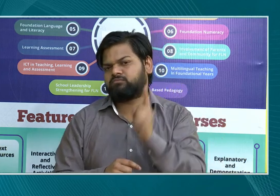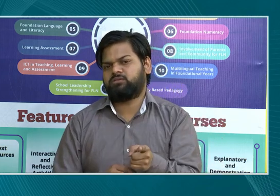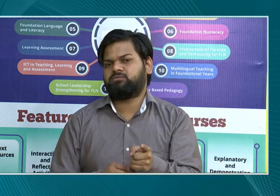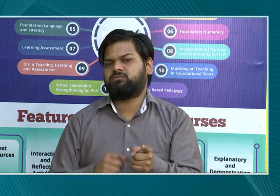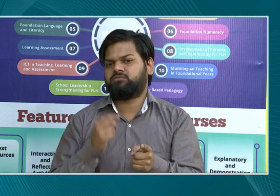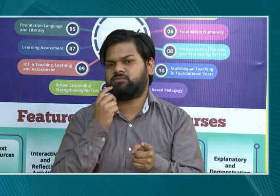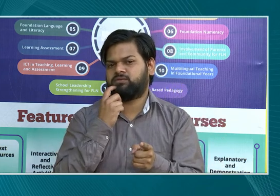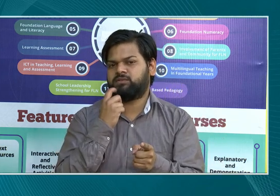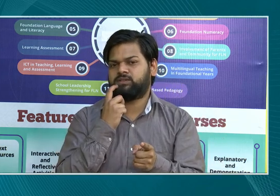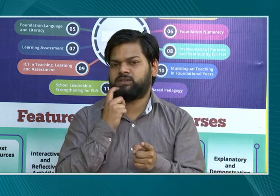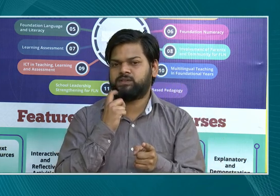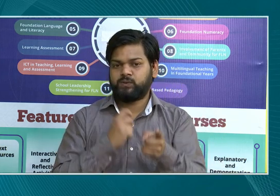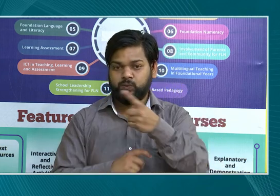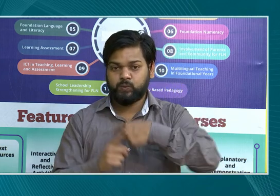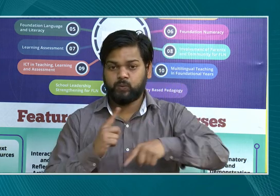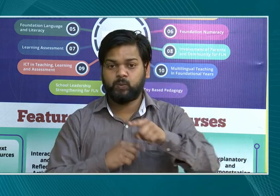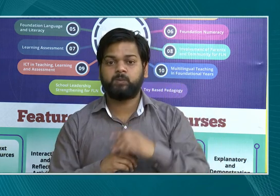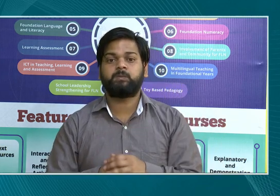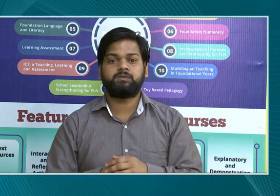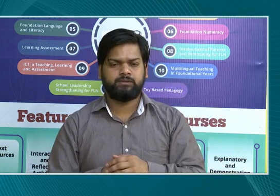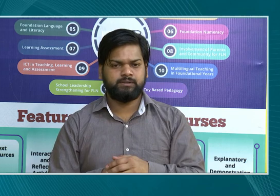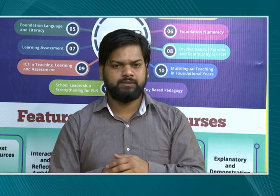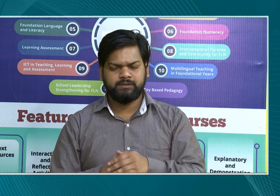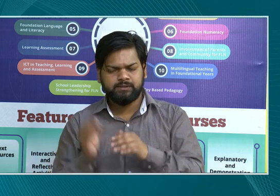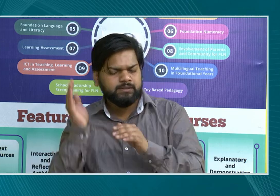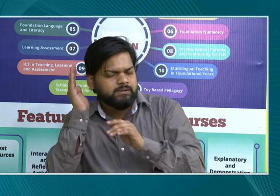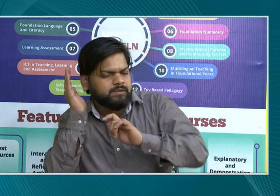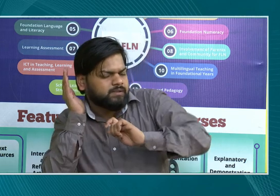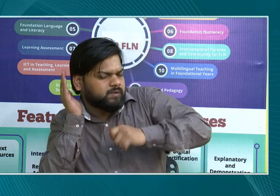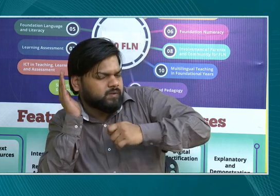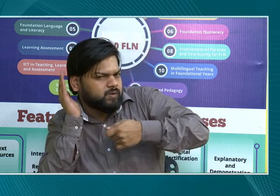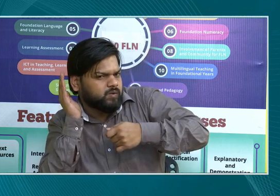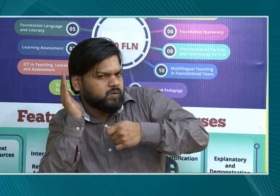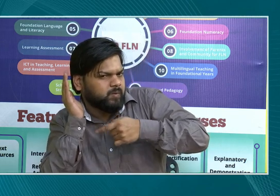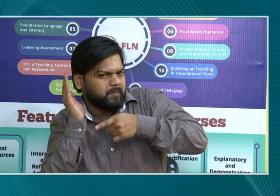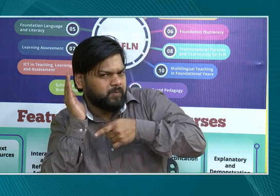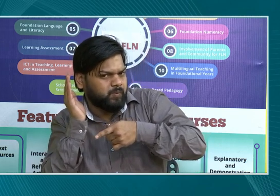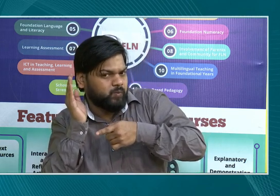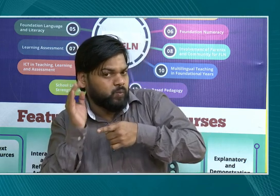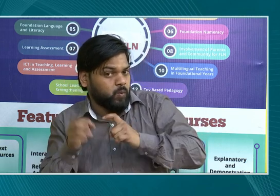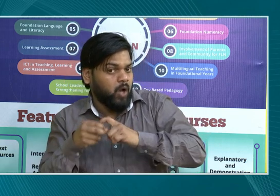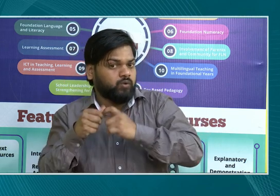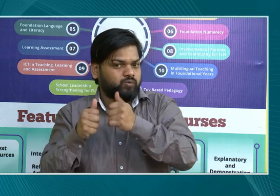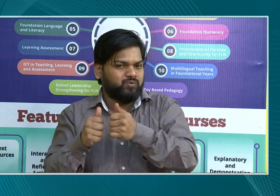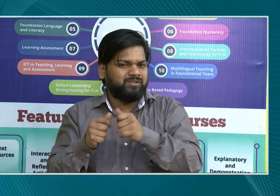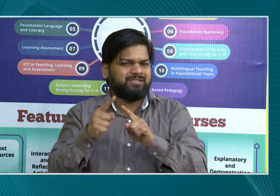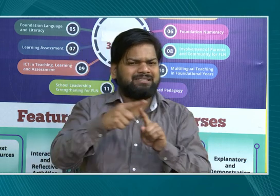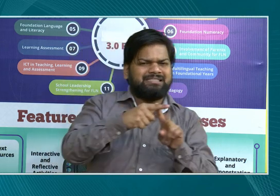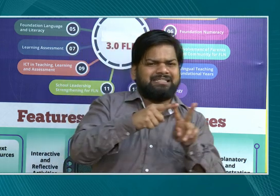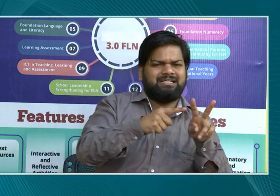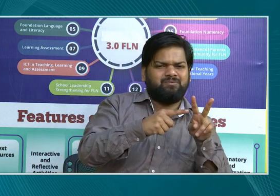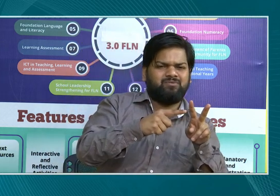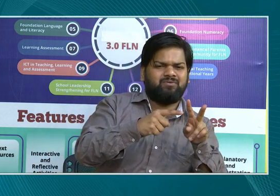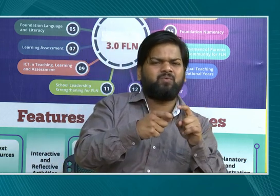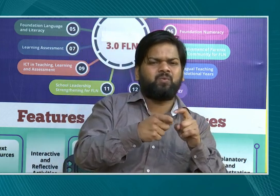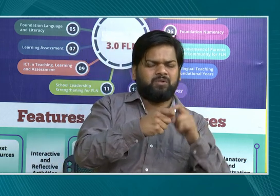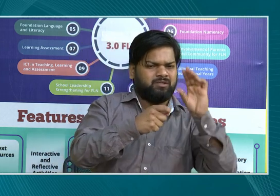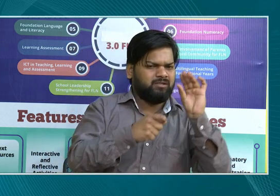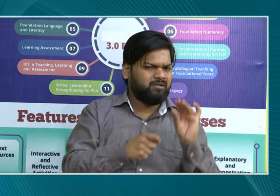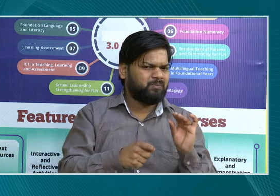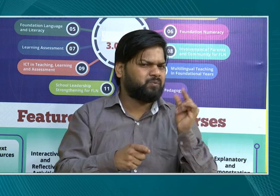गुणवत्ता जो रेडियो की है वो शायद टेलीविजन की नहीं है क्योंकि टेलीविजन के अंदर जब हम कोई चीज को पढ़ने हैं